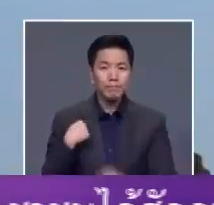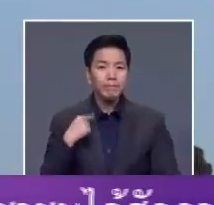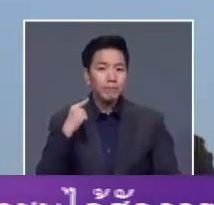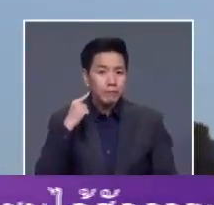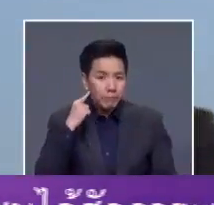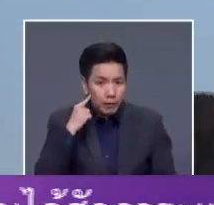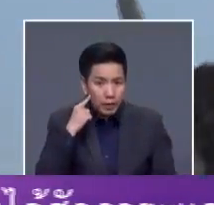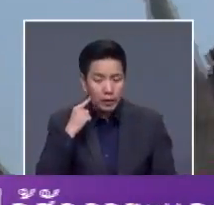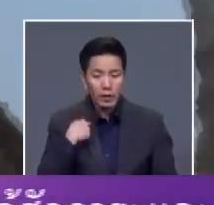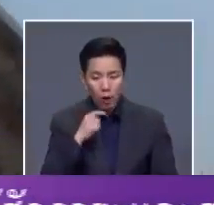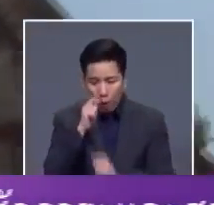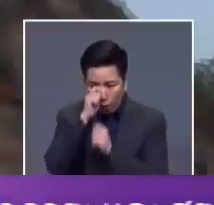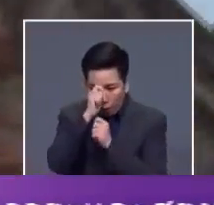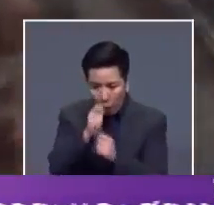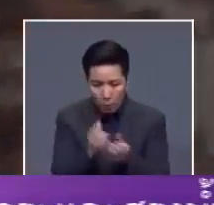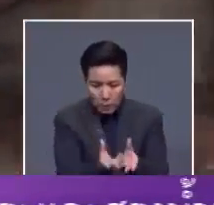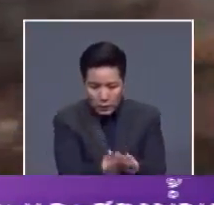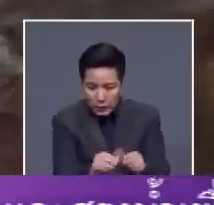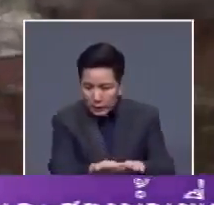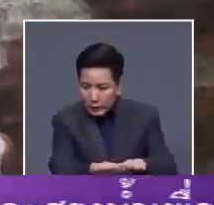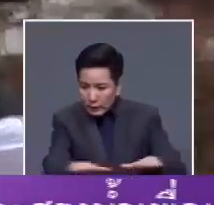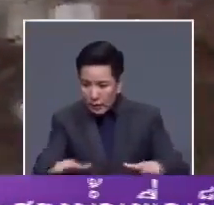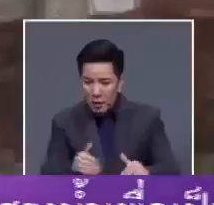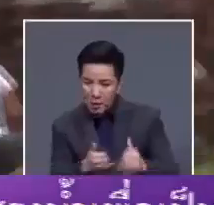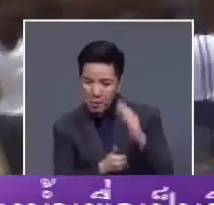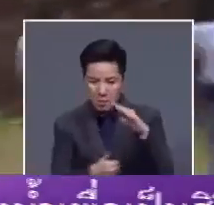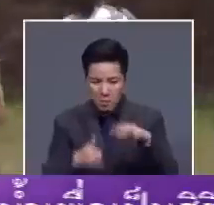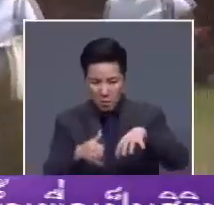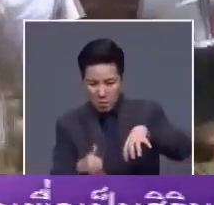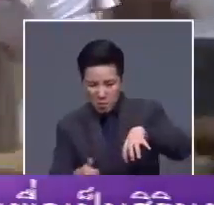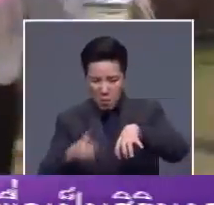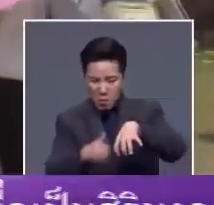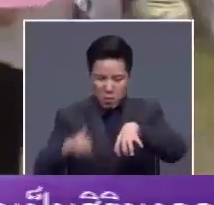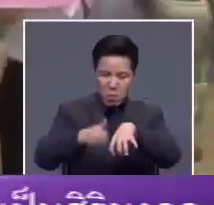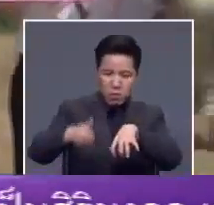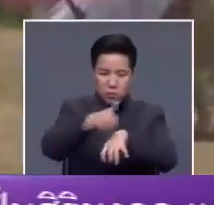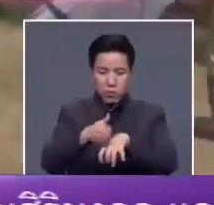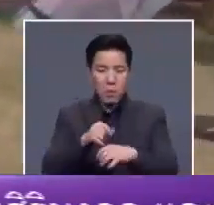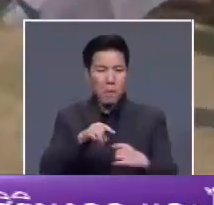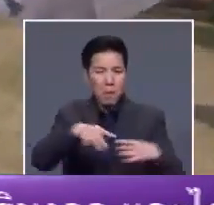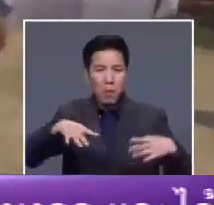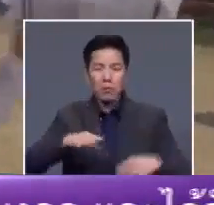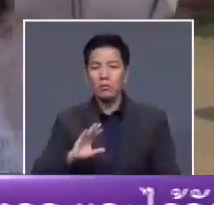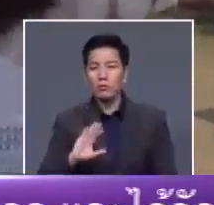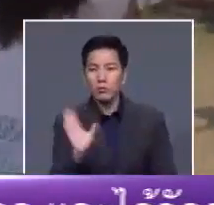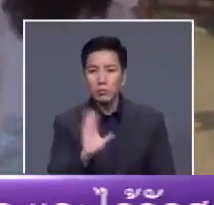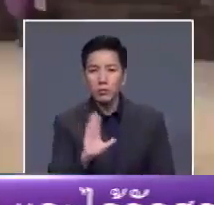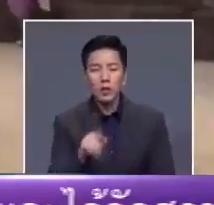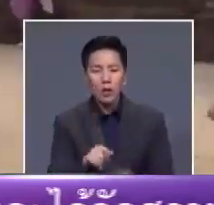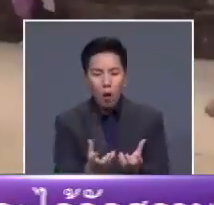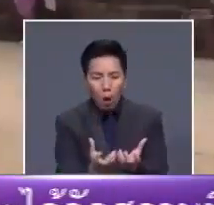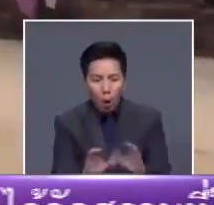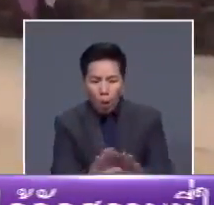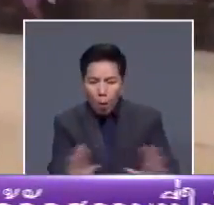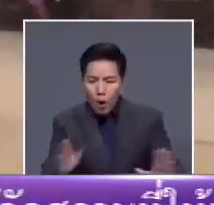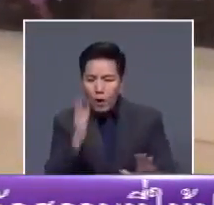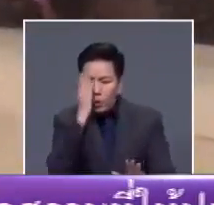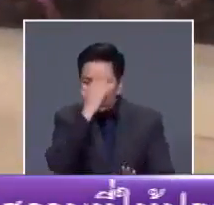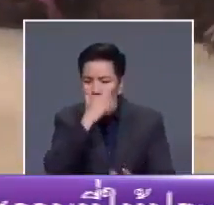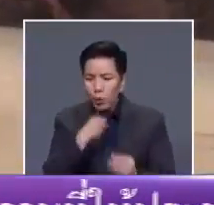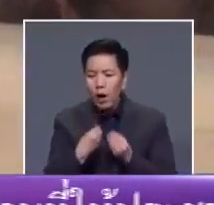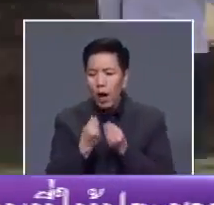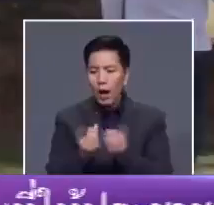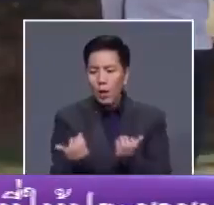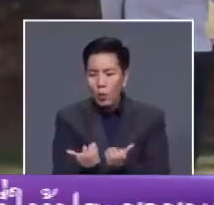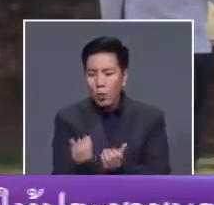พสถานที่นะครับช่วยกันดูแลรักษาไม่ปีนป่ายไม่ทำในสิ่งอันไม่สมควรเพื่อเก็บไว้ให้ชนรุ่นหลังได้สัมผัสได้ภ